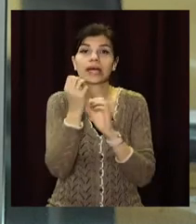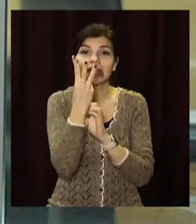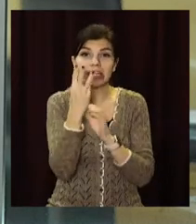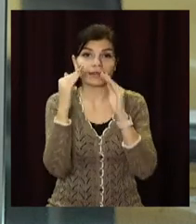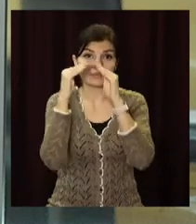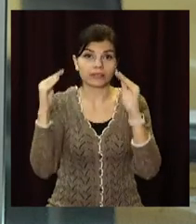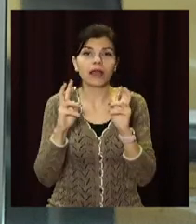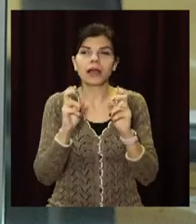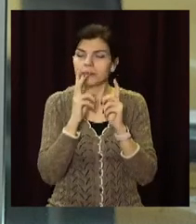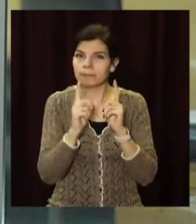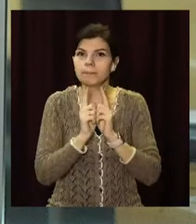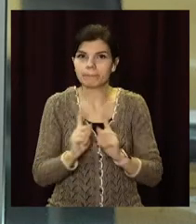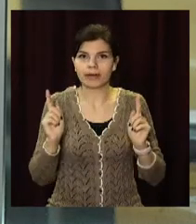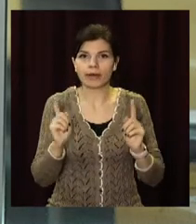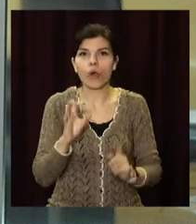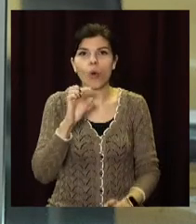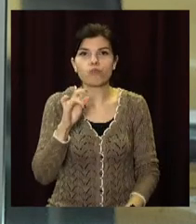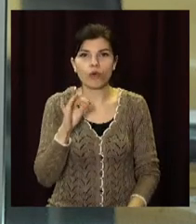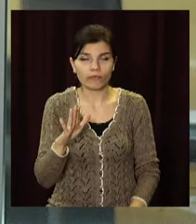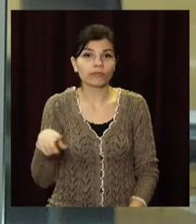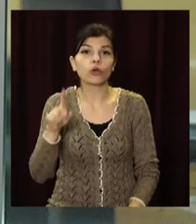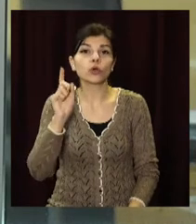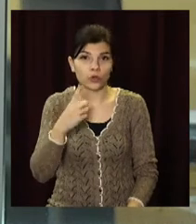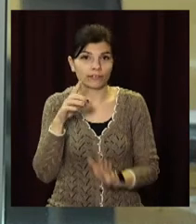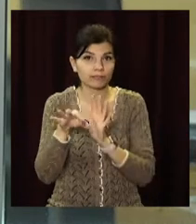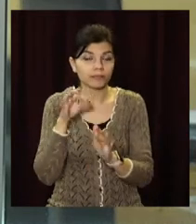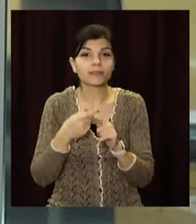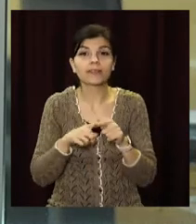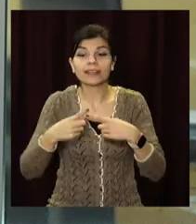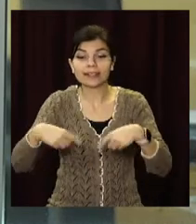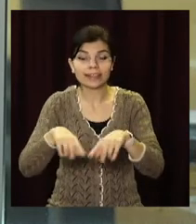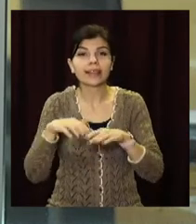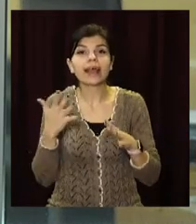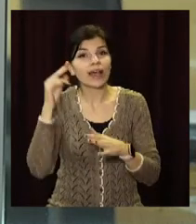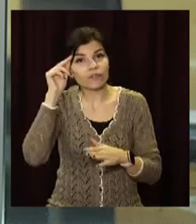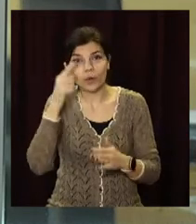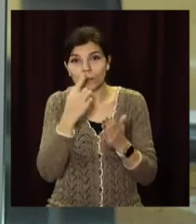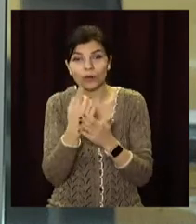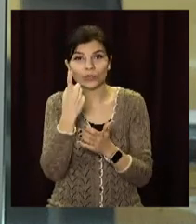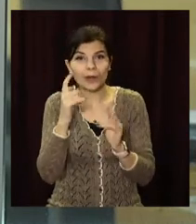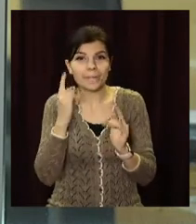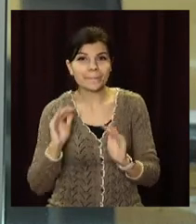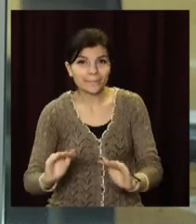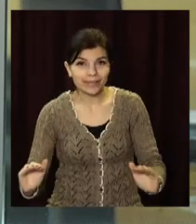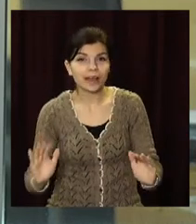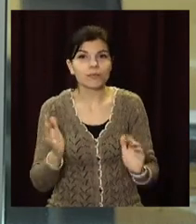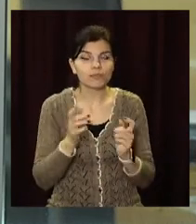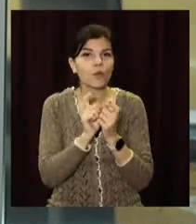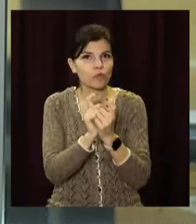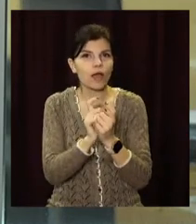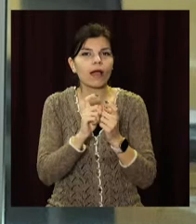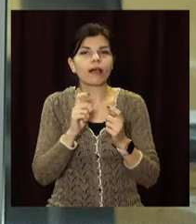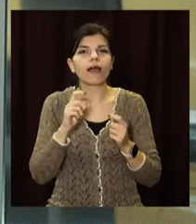будівель із родзинками. Обухівський дитсадок – один з них. Тож тепер заклад, у якому навчається понад сотня малюків, побореться за